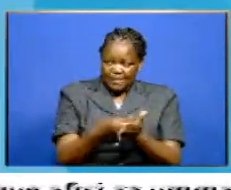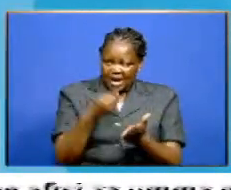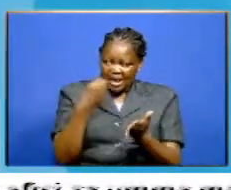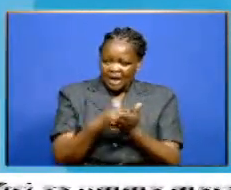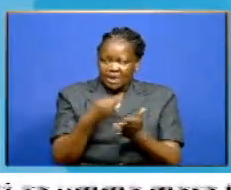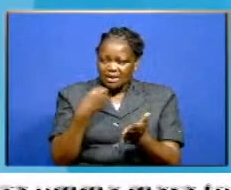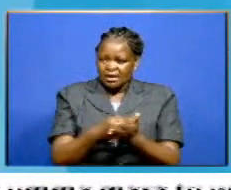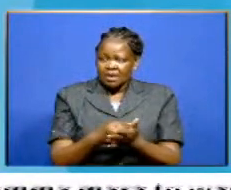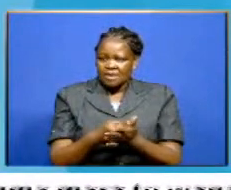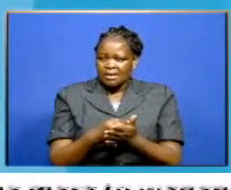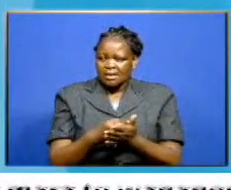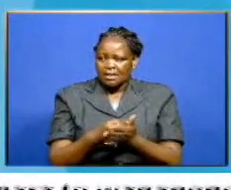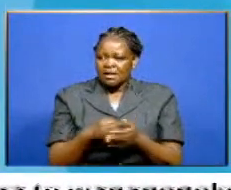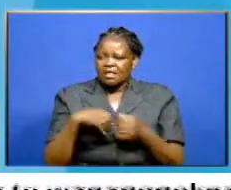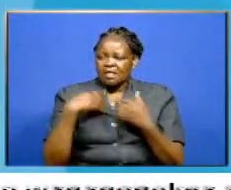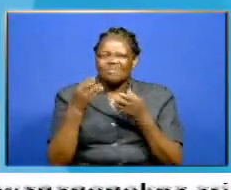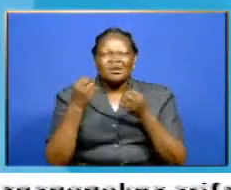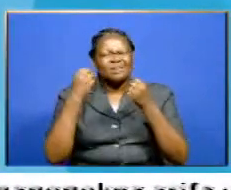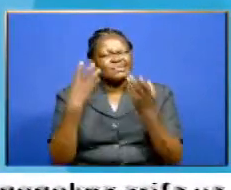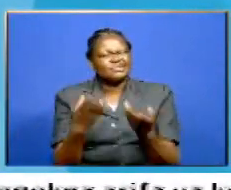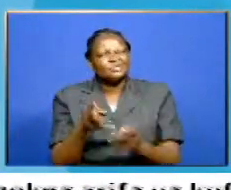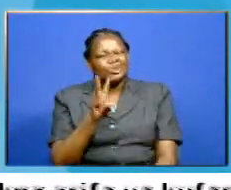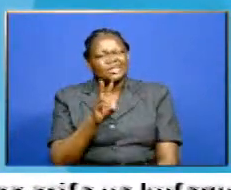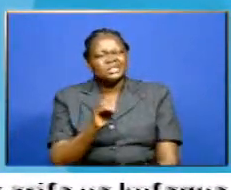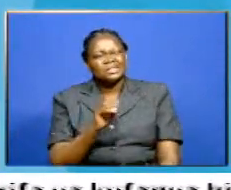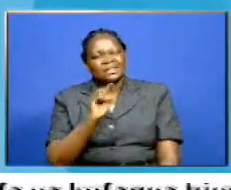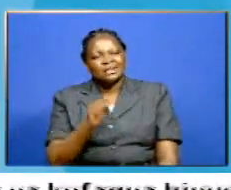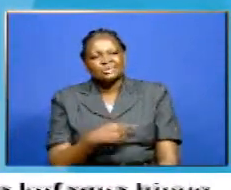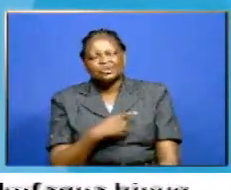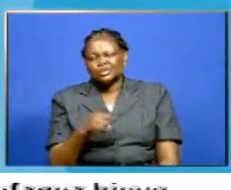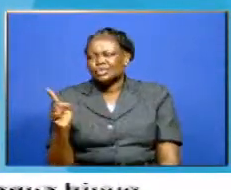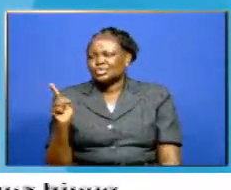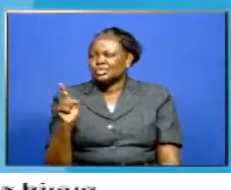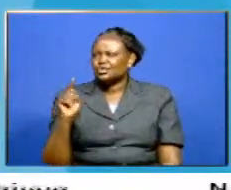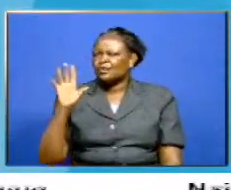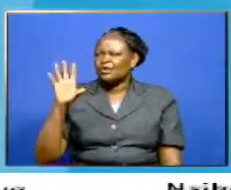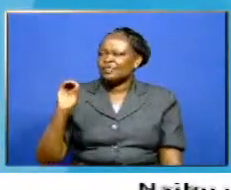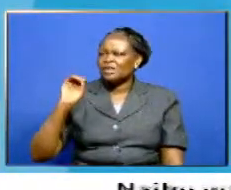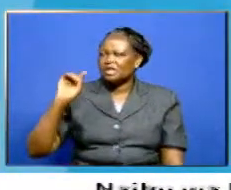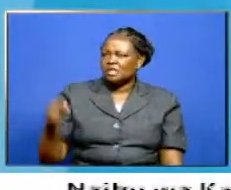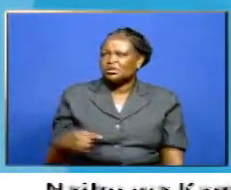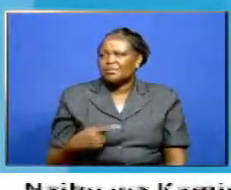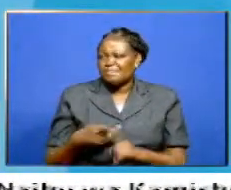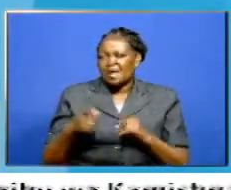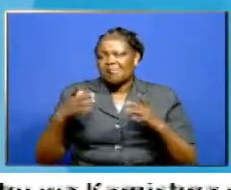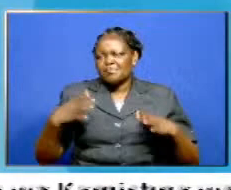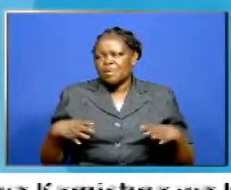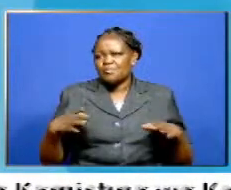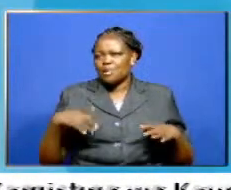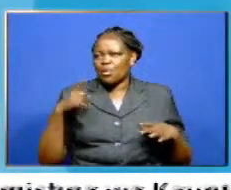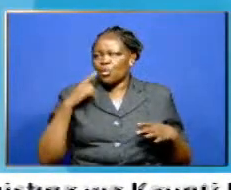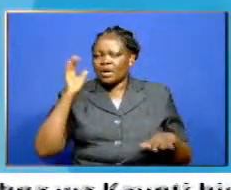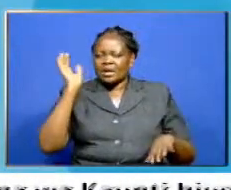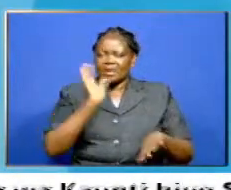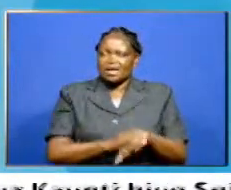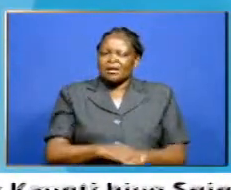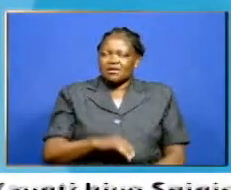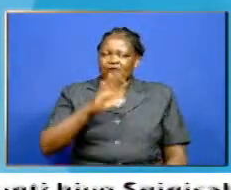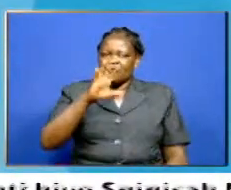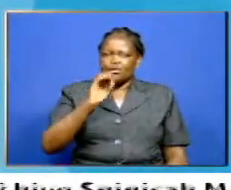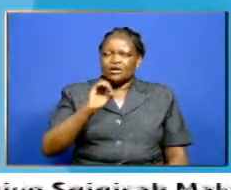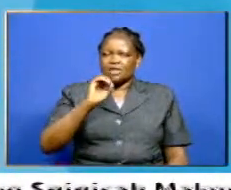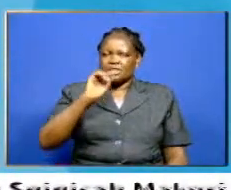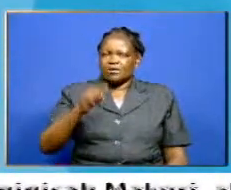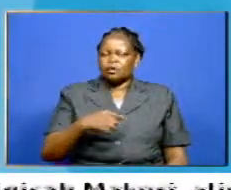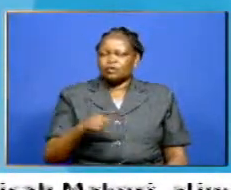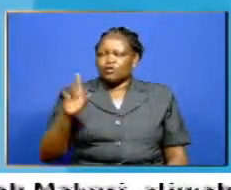wanafunzi kati ya 20,000 na hadi 50,000, lakini wale ambao wanapata kati ya 40,000 na 50,000